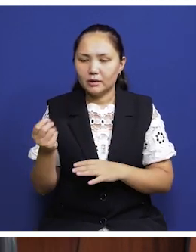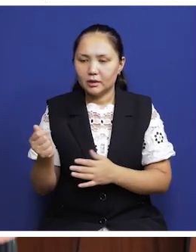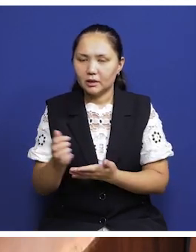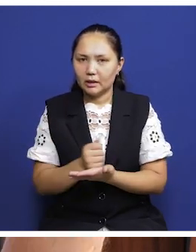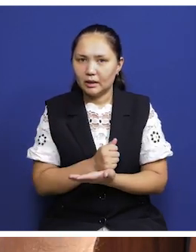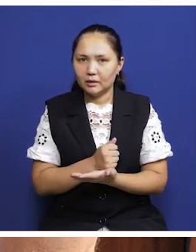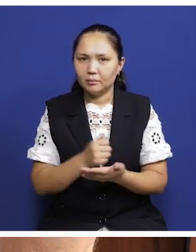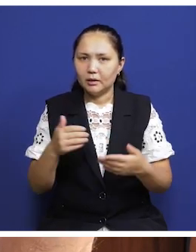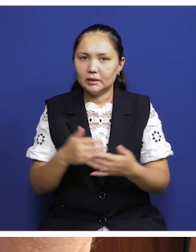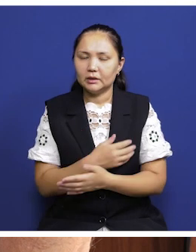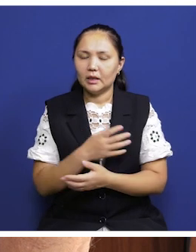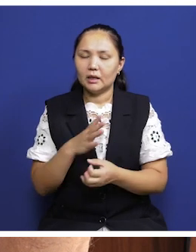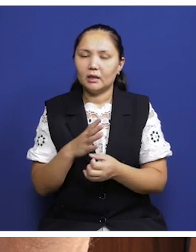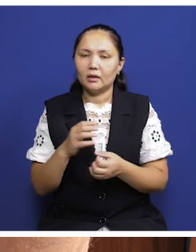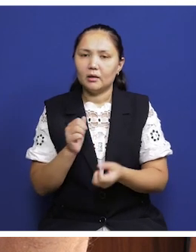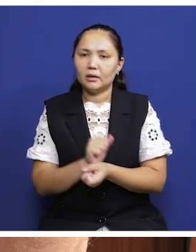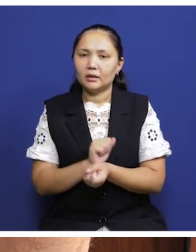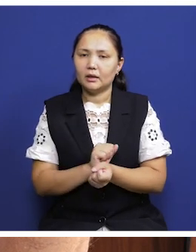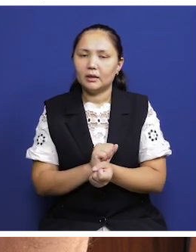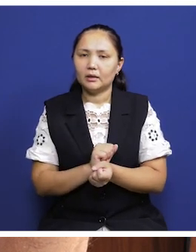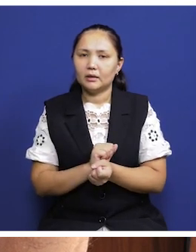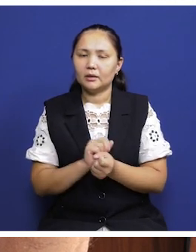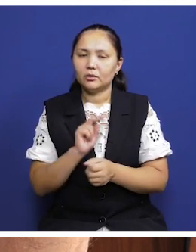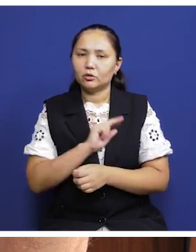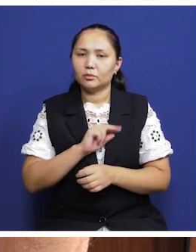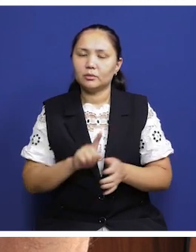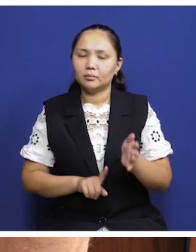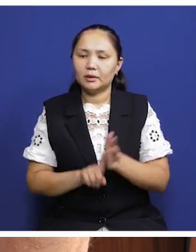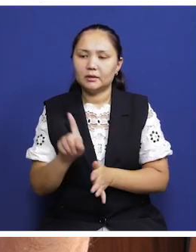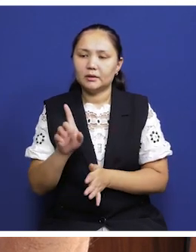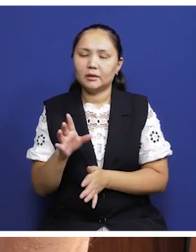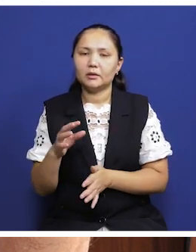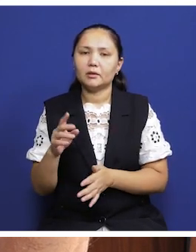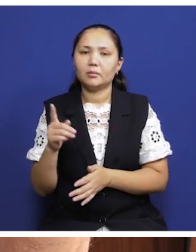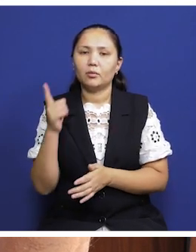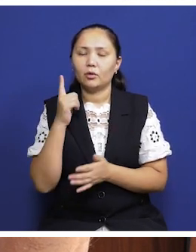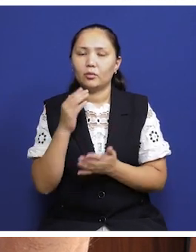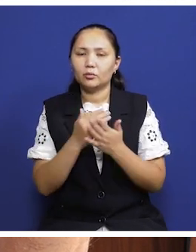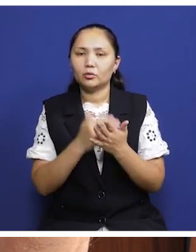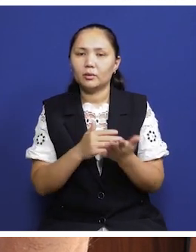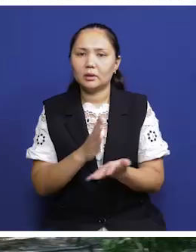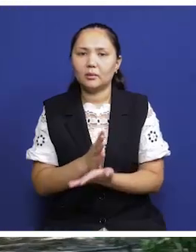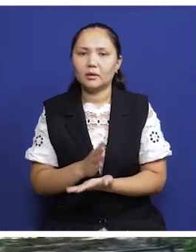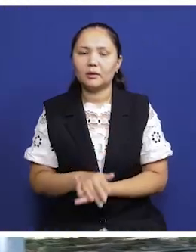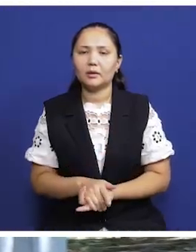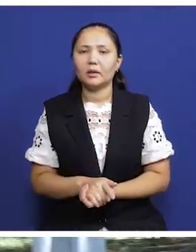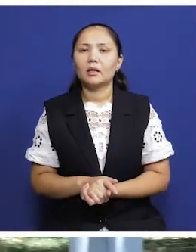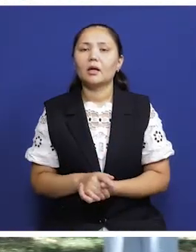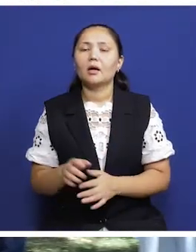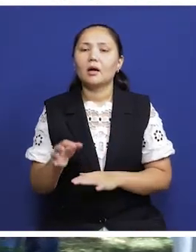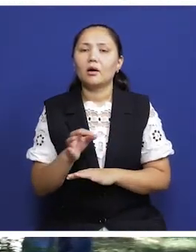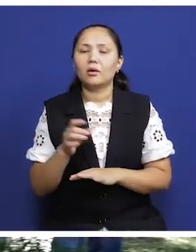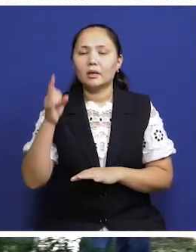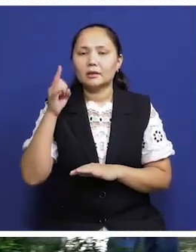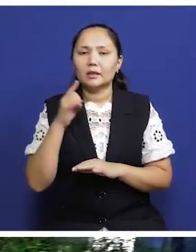жаңа полигонымызды іске қосып заманауи талапқа сай жүргіземіз деген болашаққа жоспарлап отырмыз. Қаймағы бұзылмаған